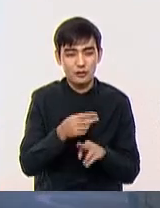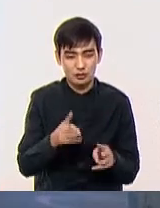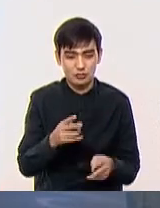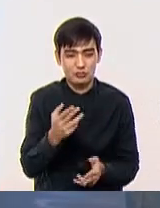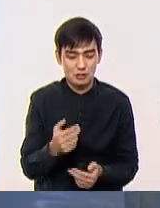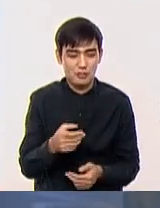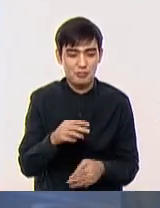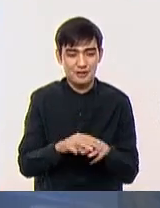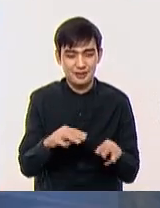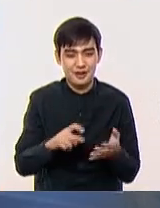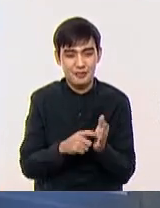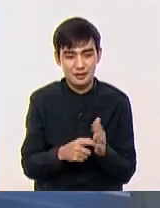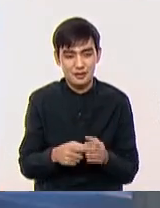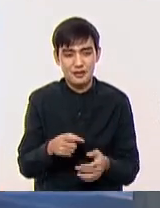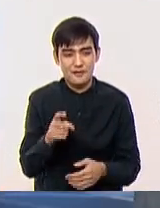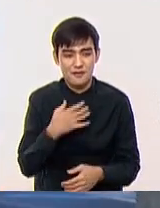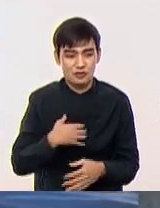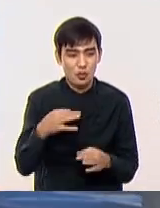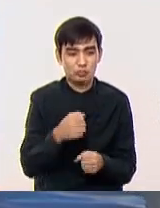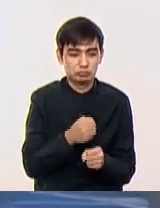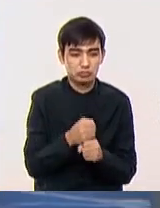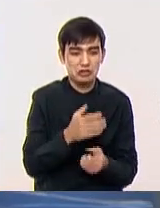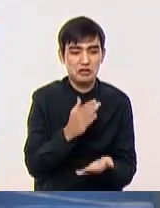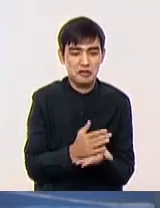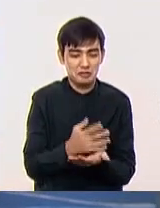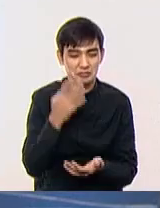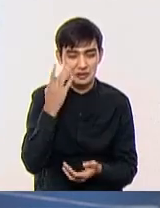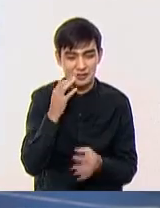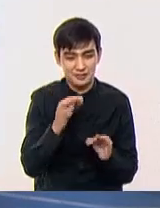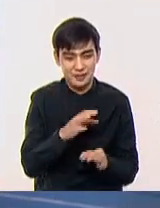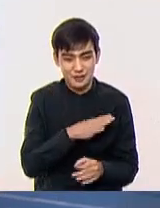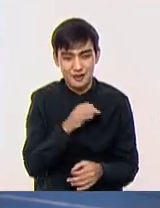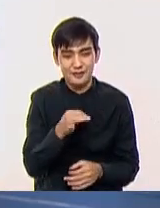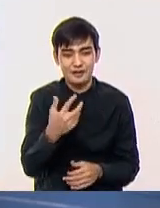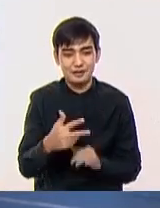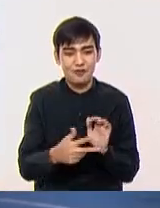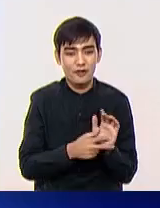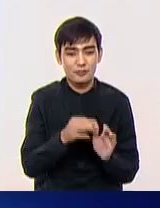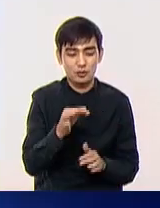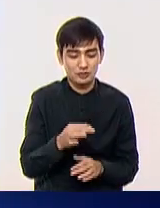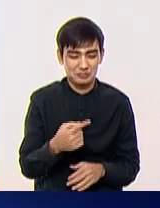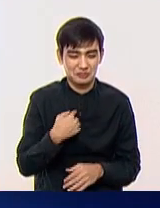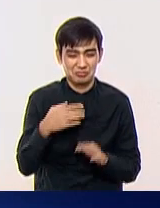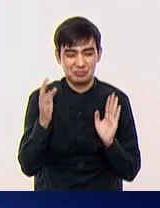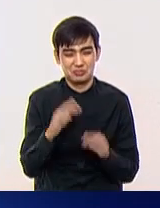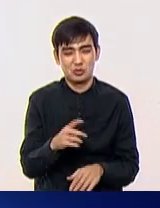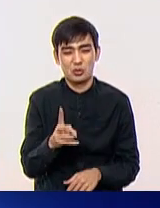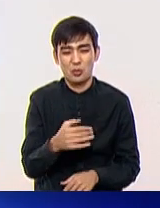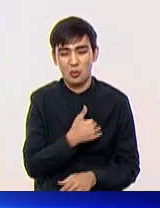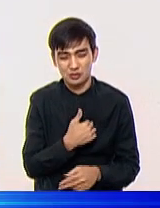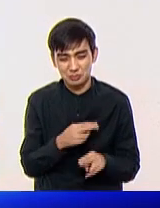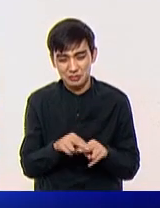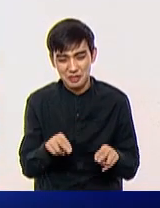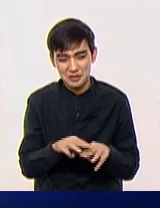жақсы, министрлер кабинеті елге қажетті барлық жұмысты істеп жатыр деген пікір білдірсе, 38% маған бәрібір. Кім